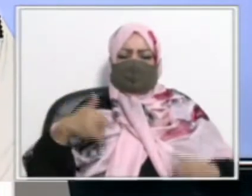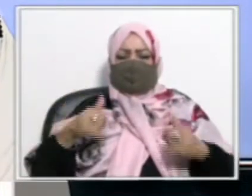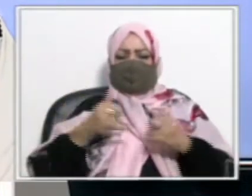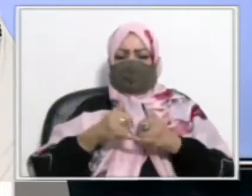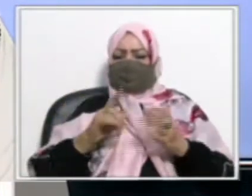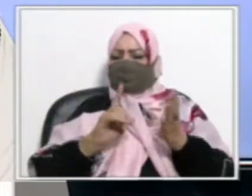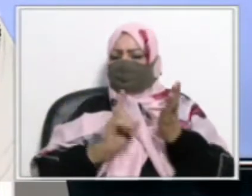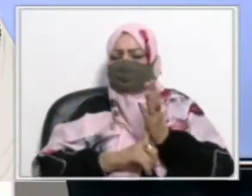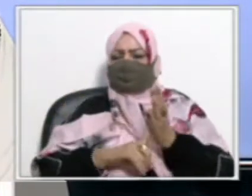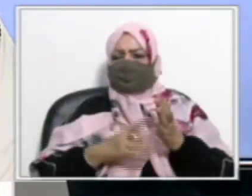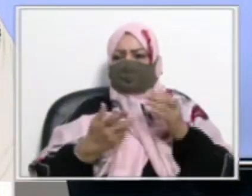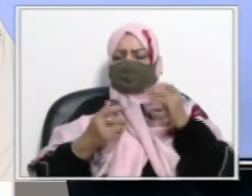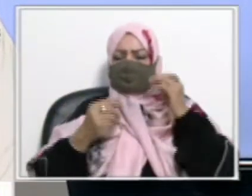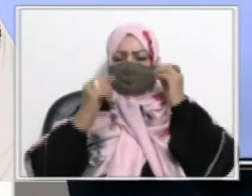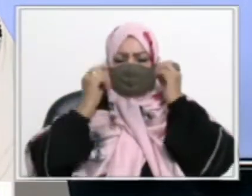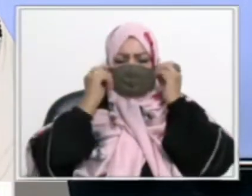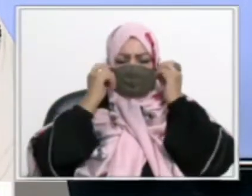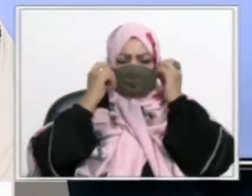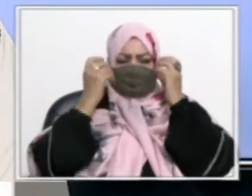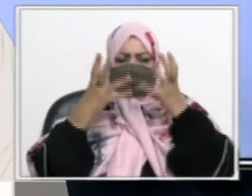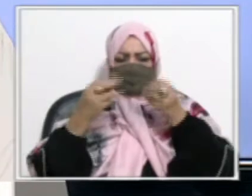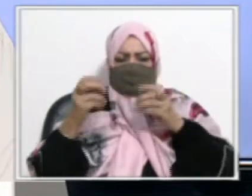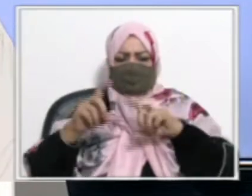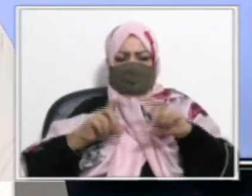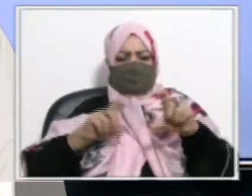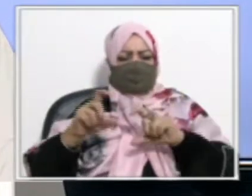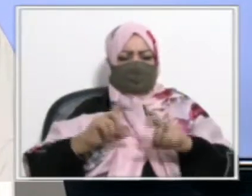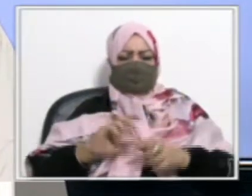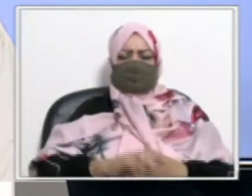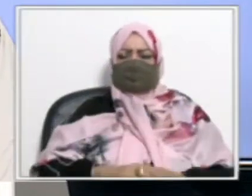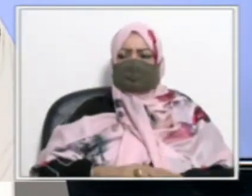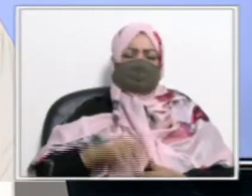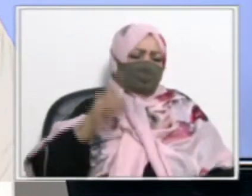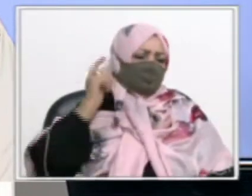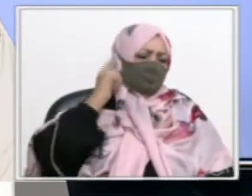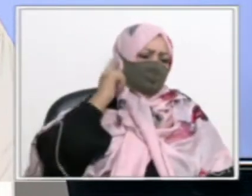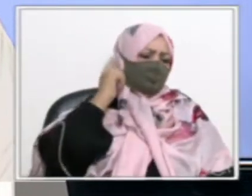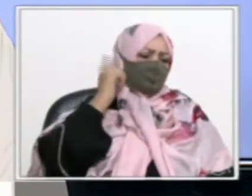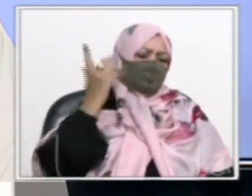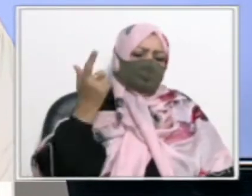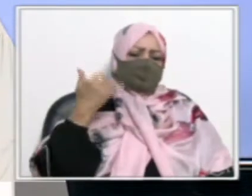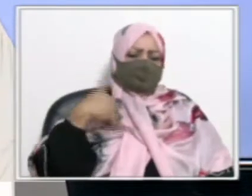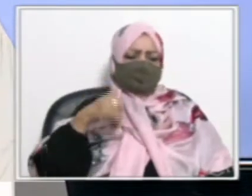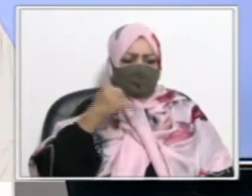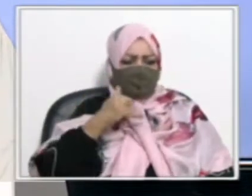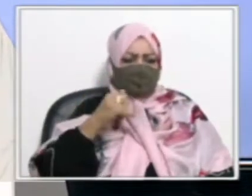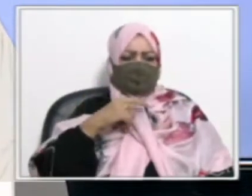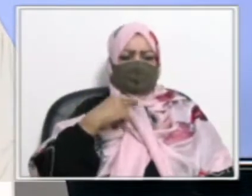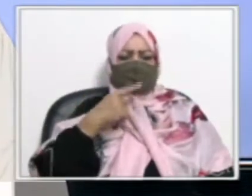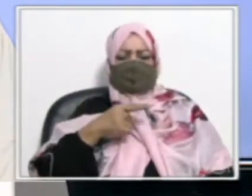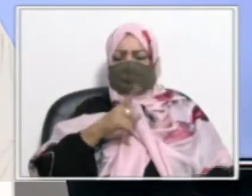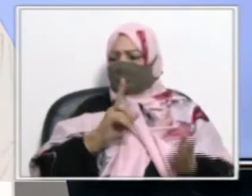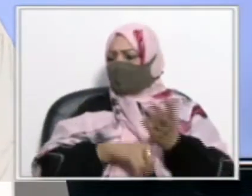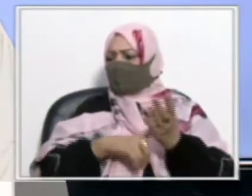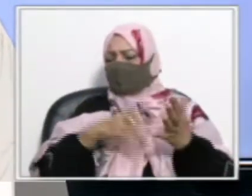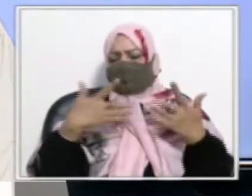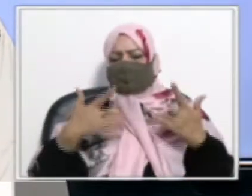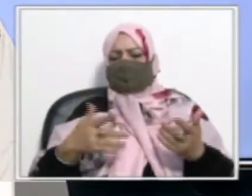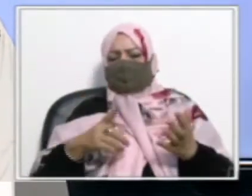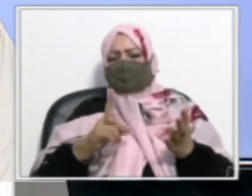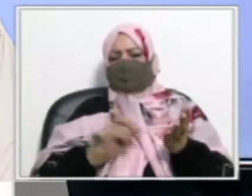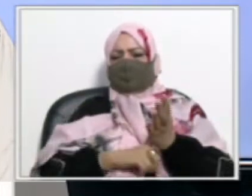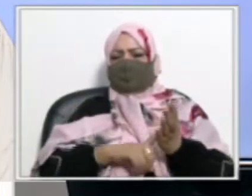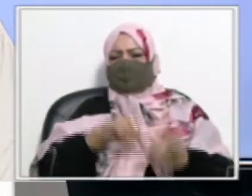لجنة تواكب ولا تتابع هذه الصور. إن ملك المصرف البضاعة حقيقة